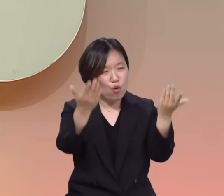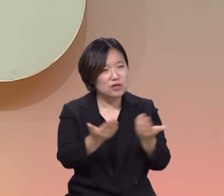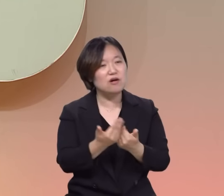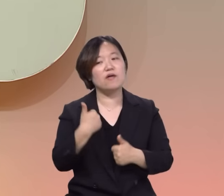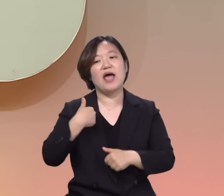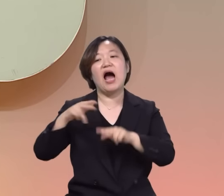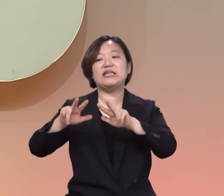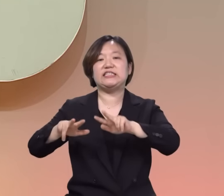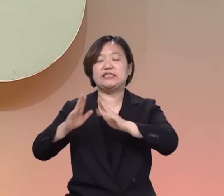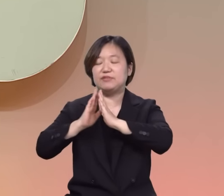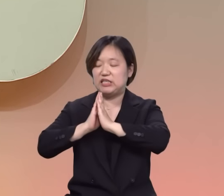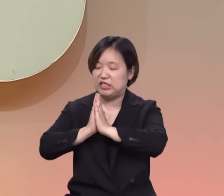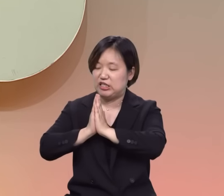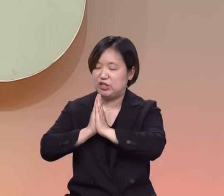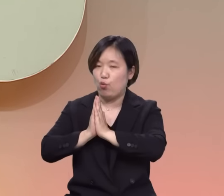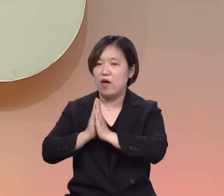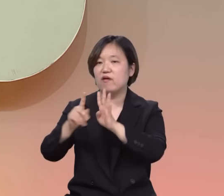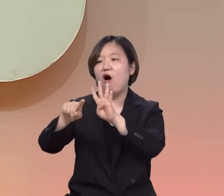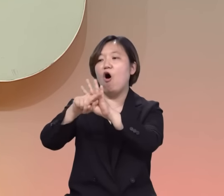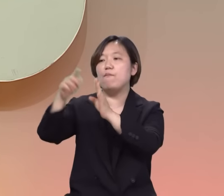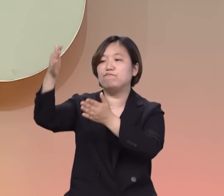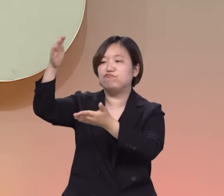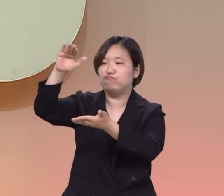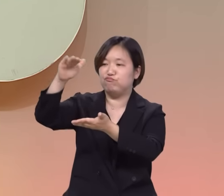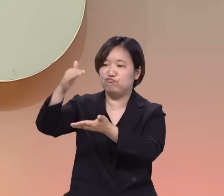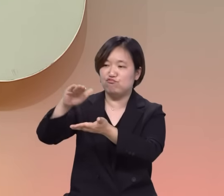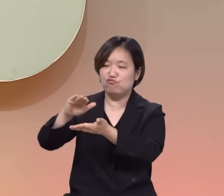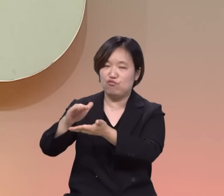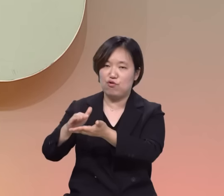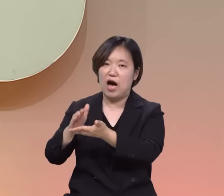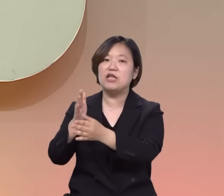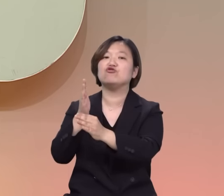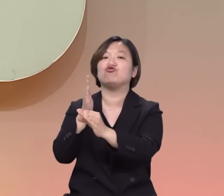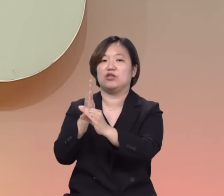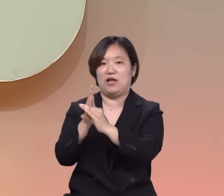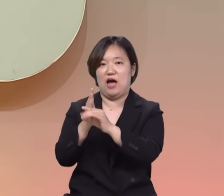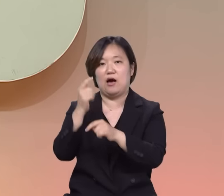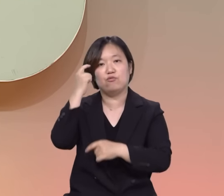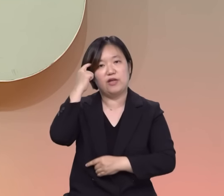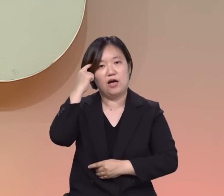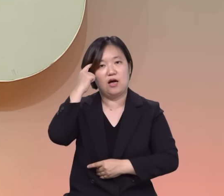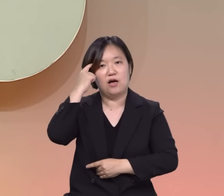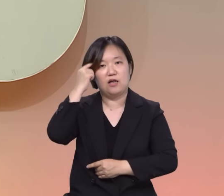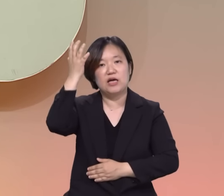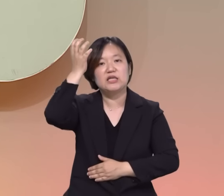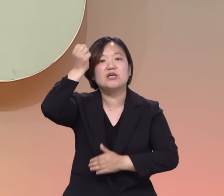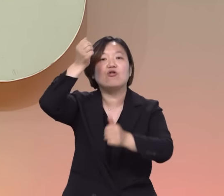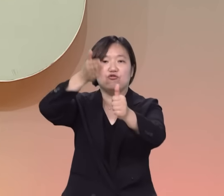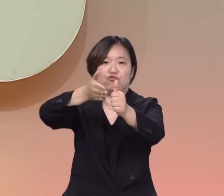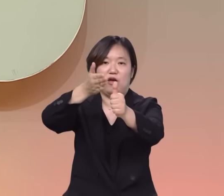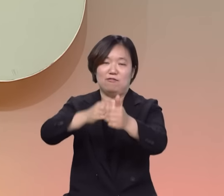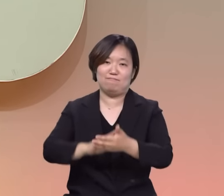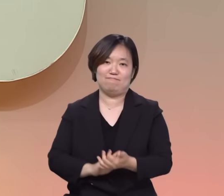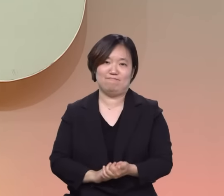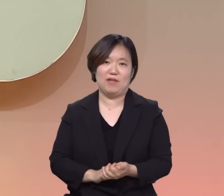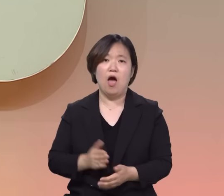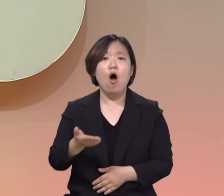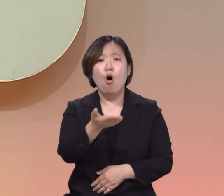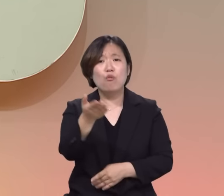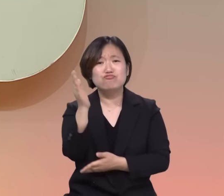나가고 있는 과정이다라는 것을 명심하시기 바랍니다 여러분